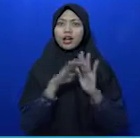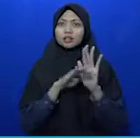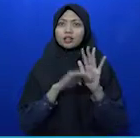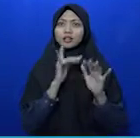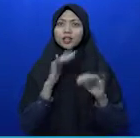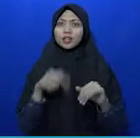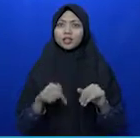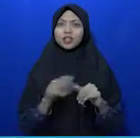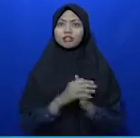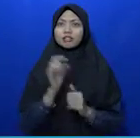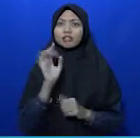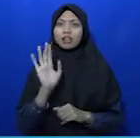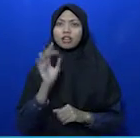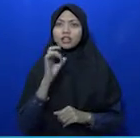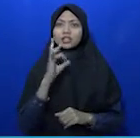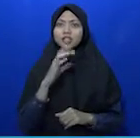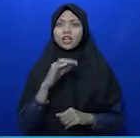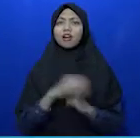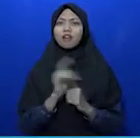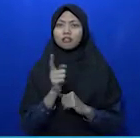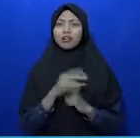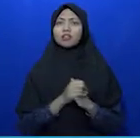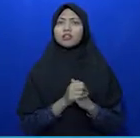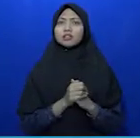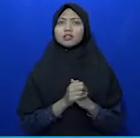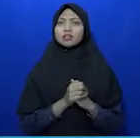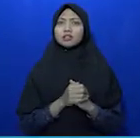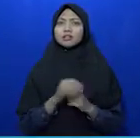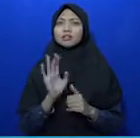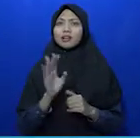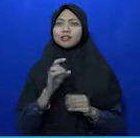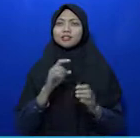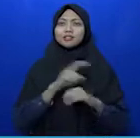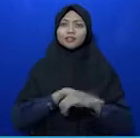ada, terus kemudian jam 4 juga ke DPR, sama semua bahasanya.